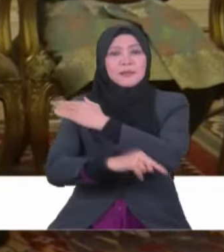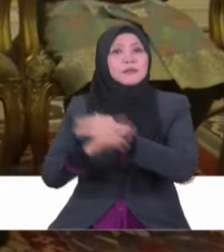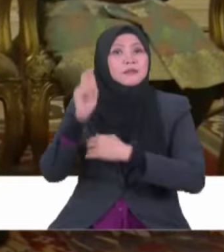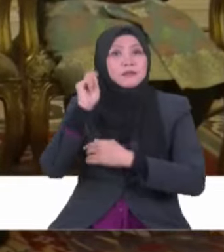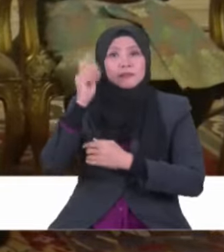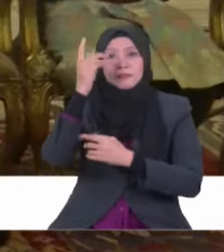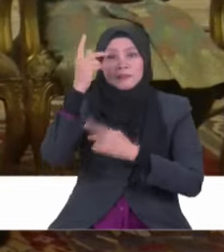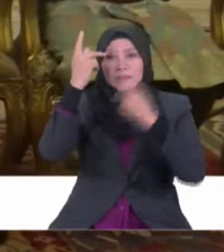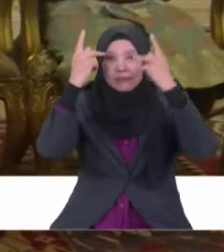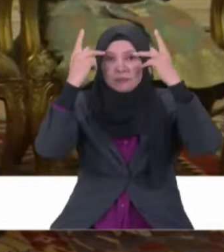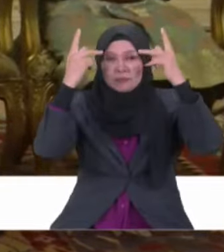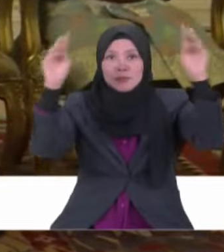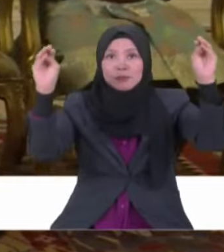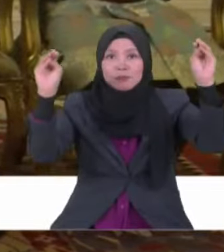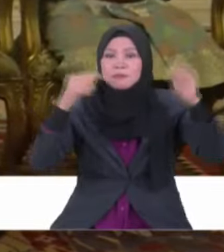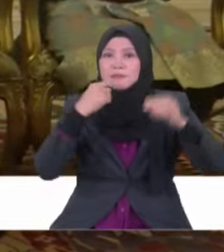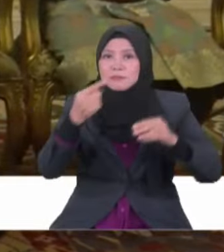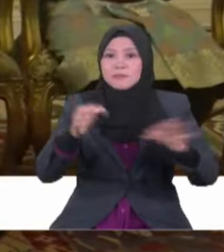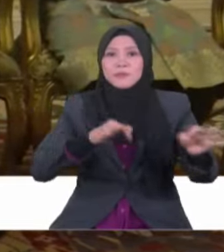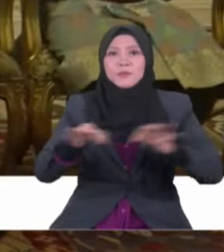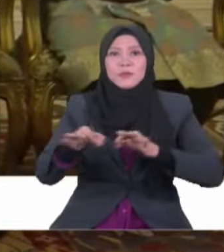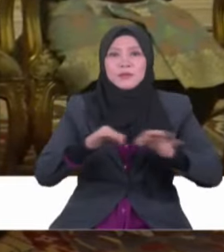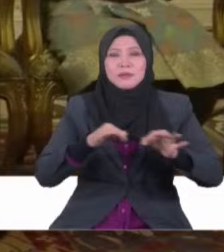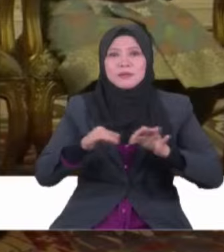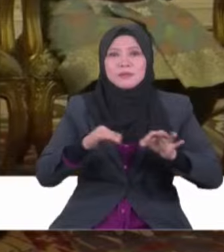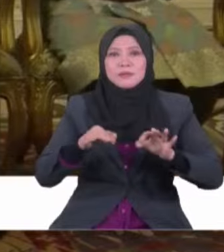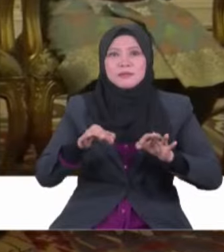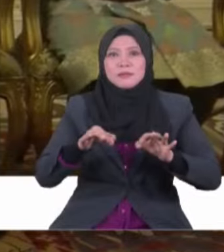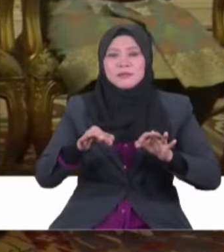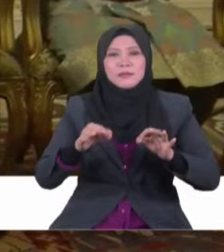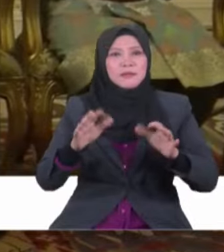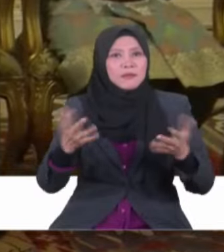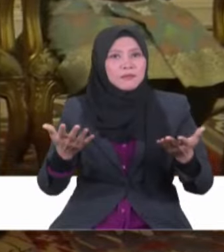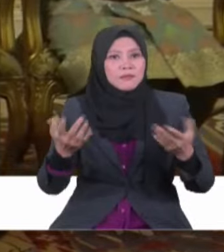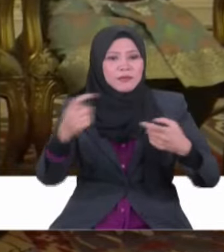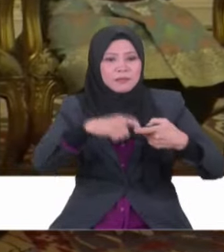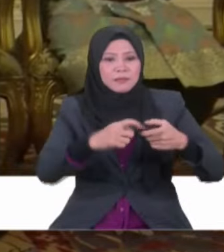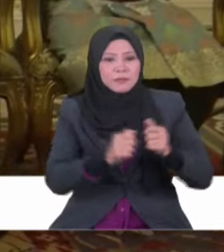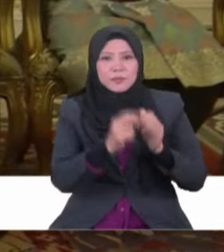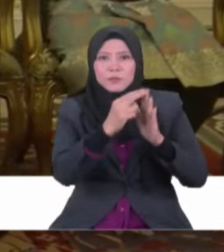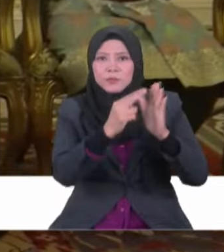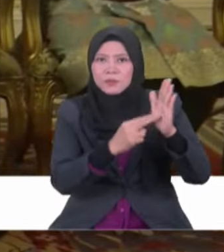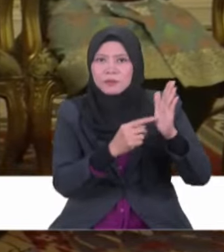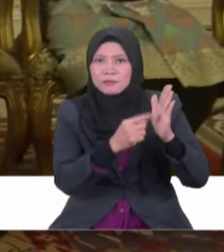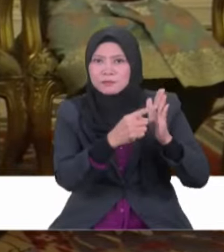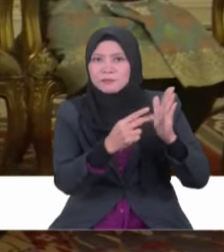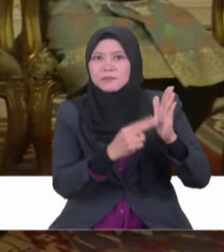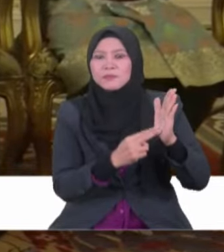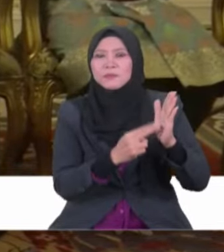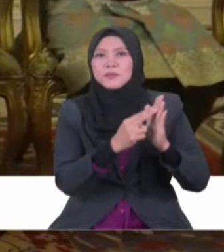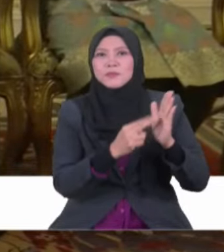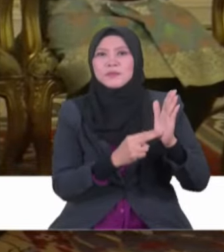Seri telah jelaskan tadi secara perundangannya belum lagi